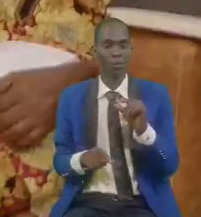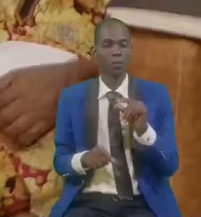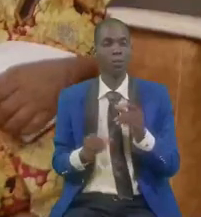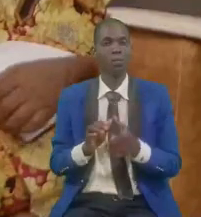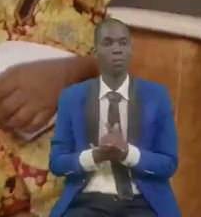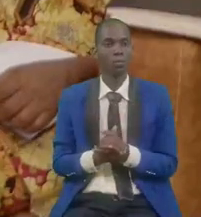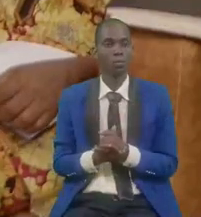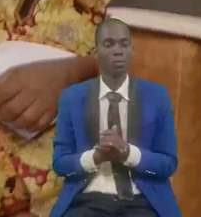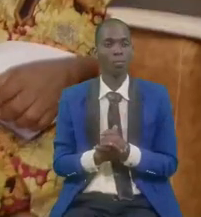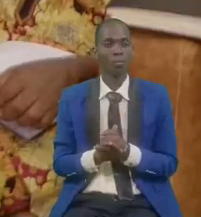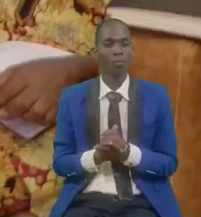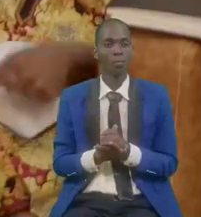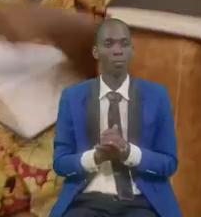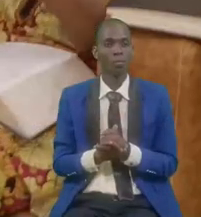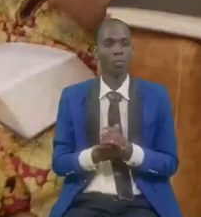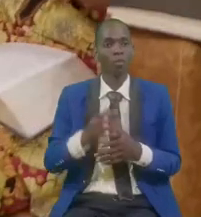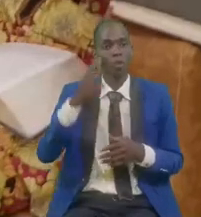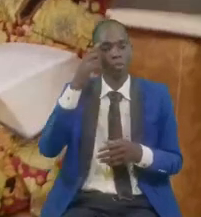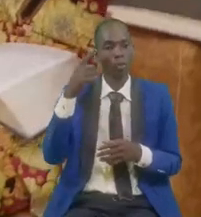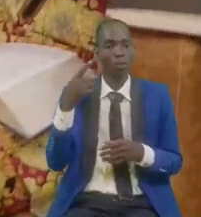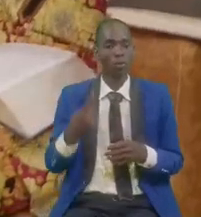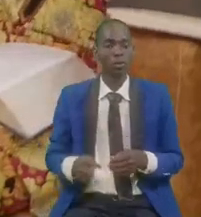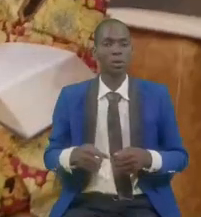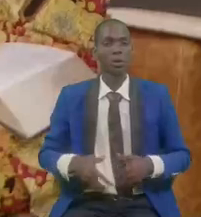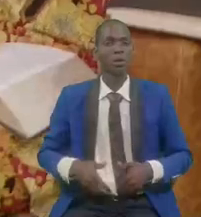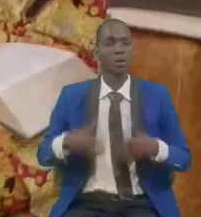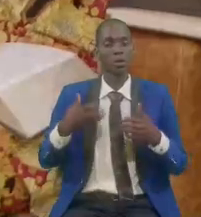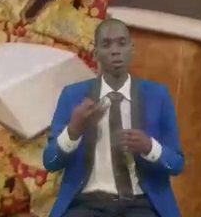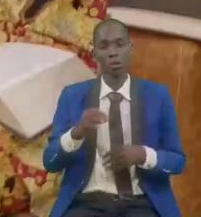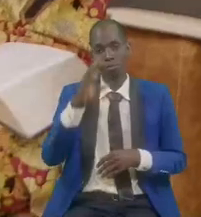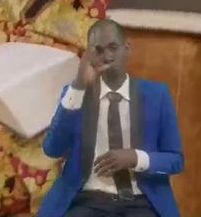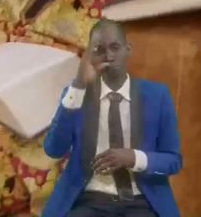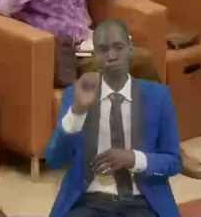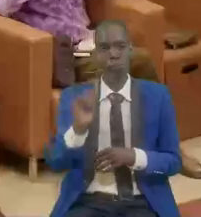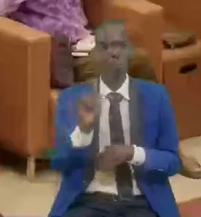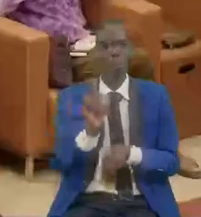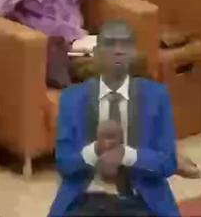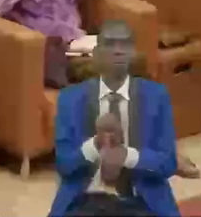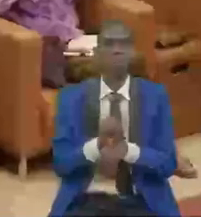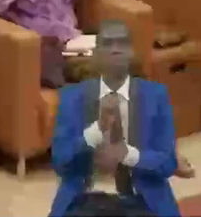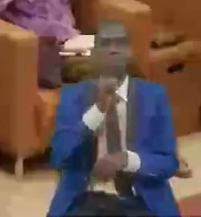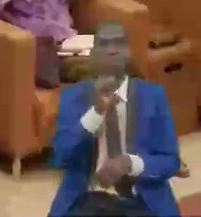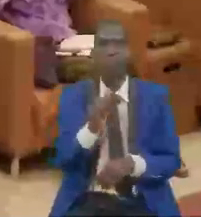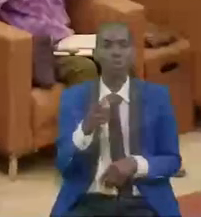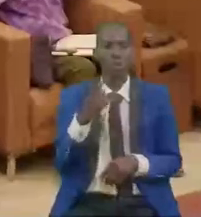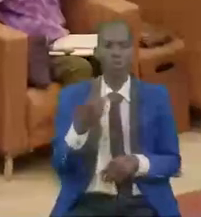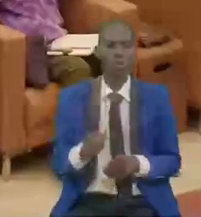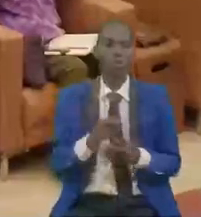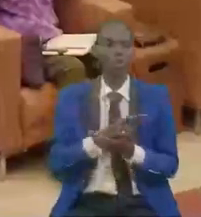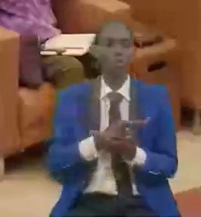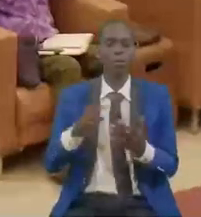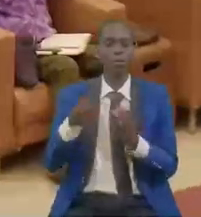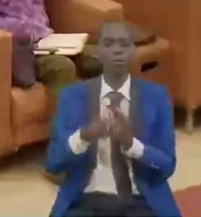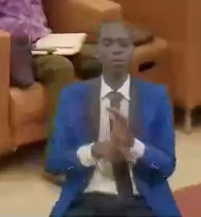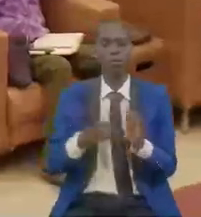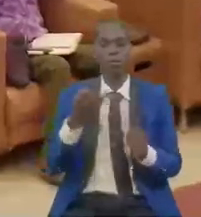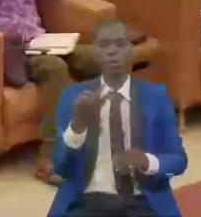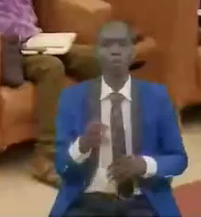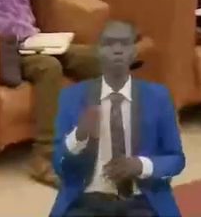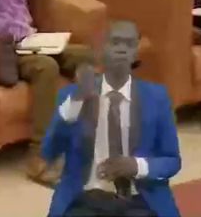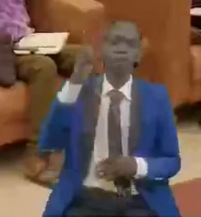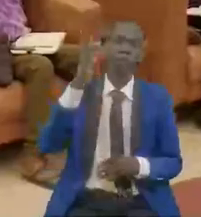Verset 20. Que la colère de l'homme n'accomplit pas